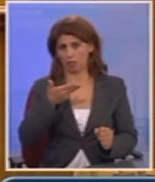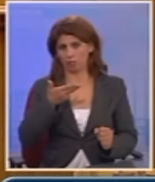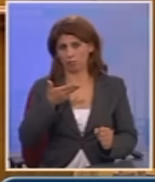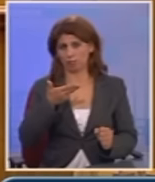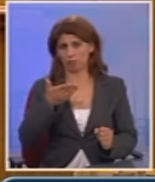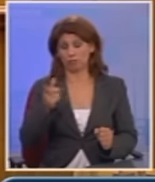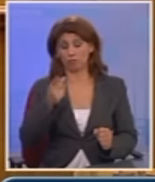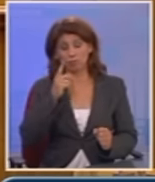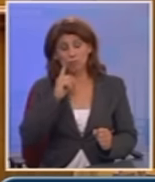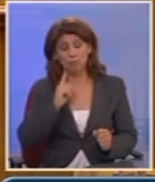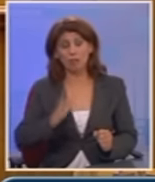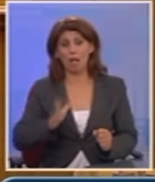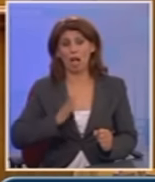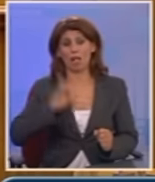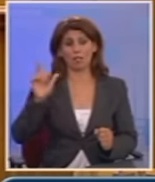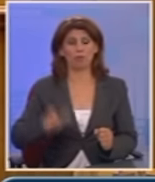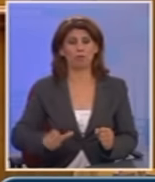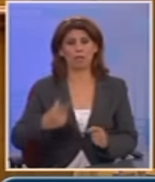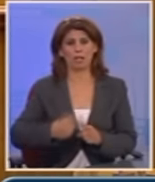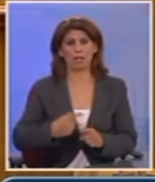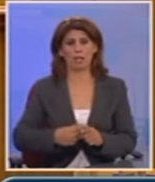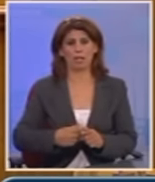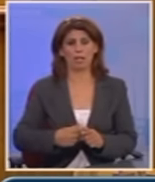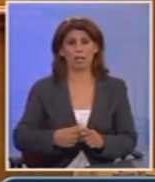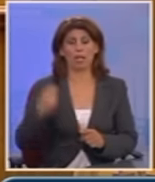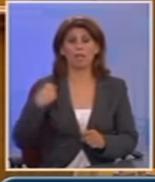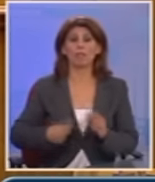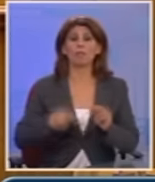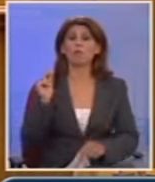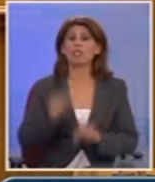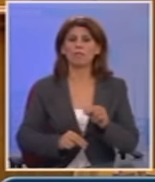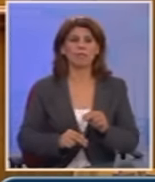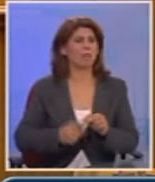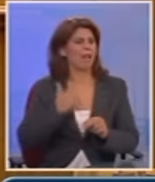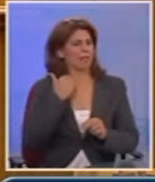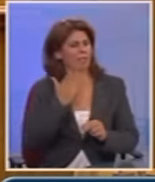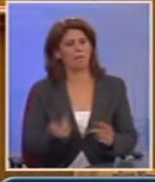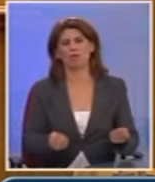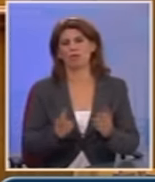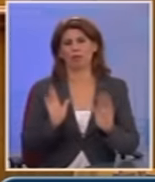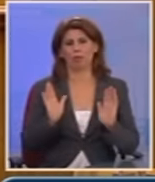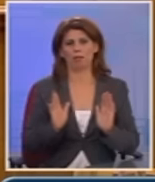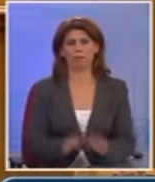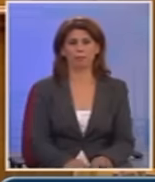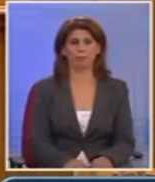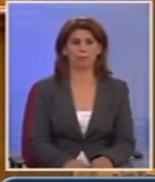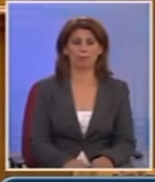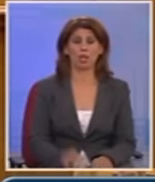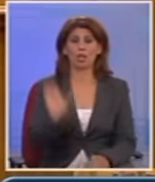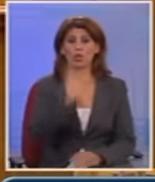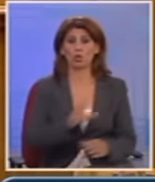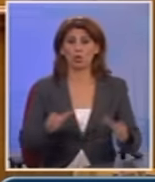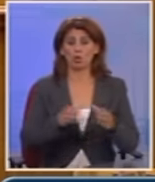ως ομοιραίος άνθρωπος για τη χώρα? Το δημοψήφισμα δεν μπορεί να γίνει. Το